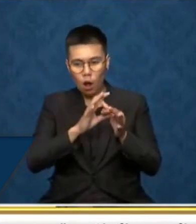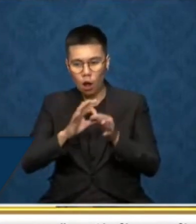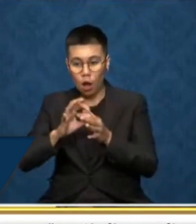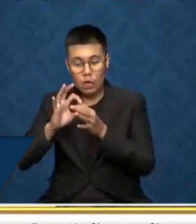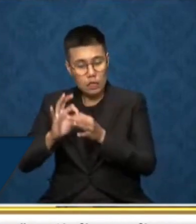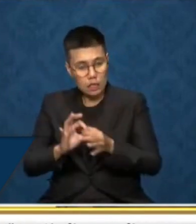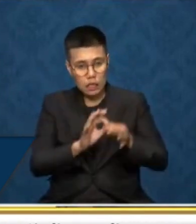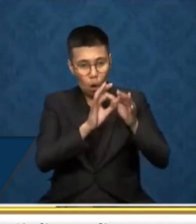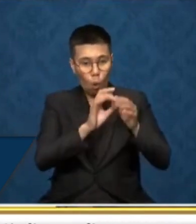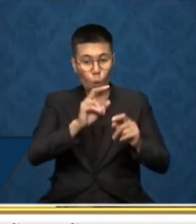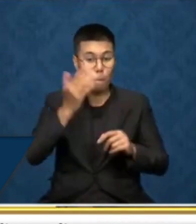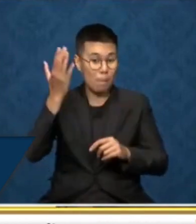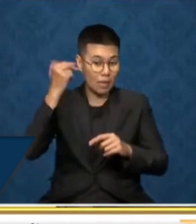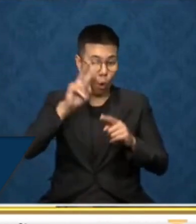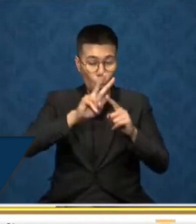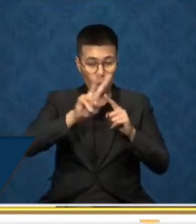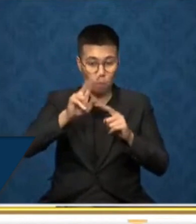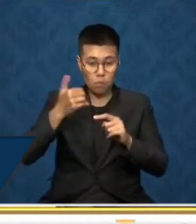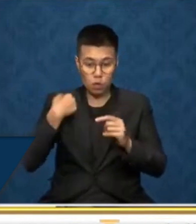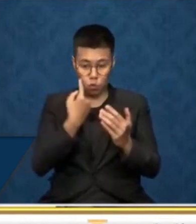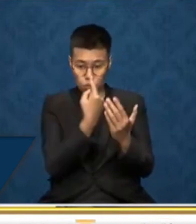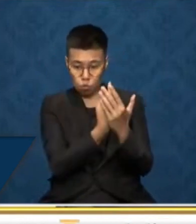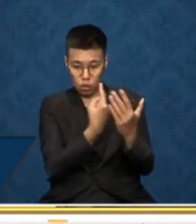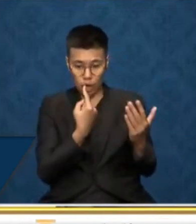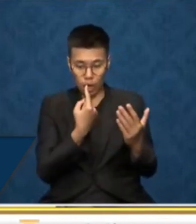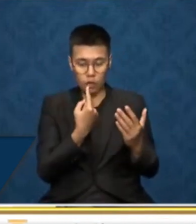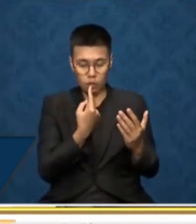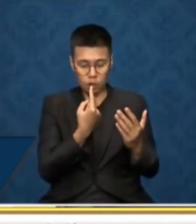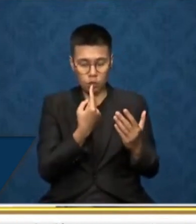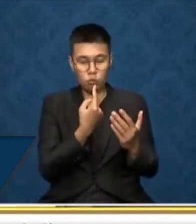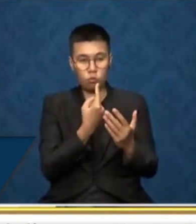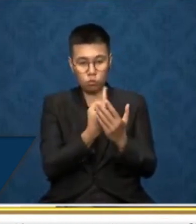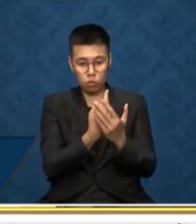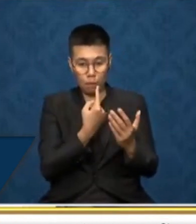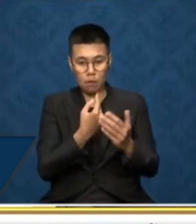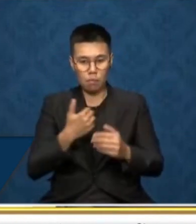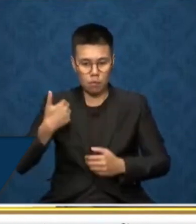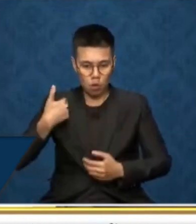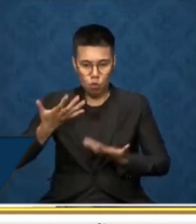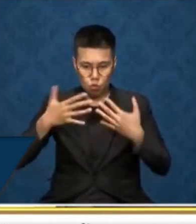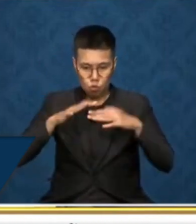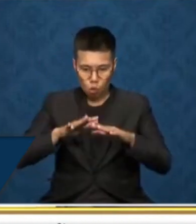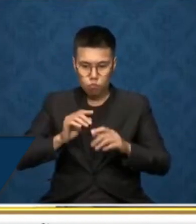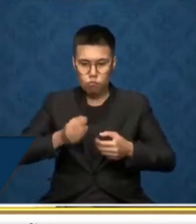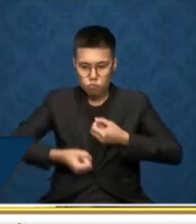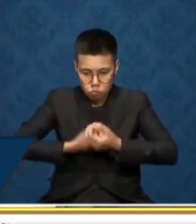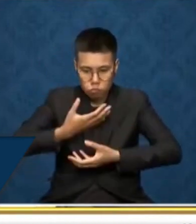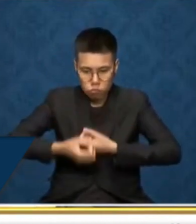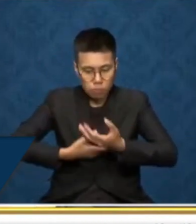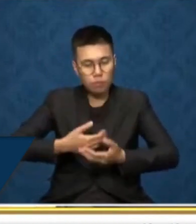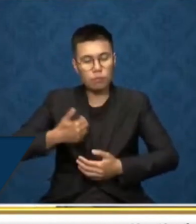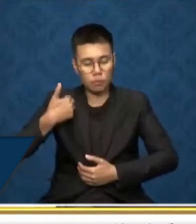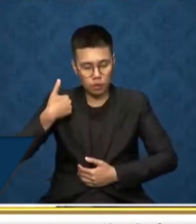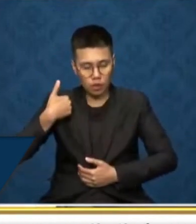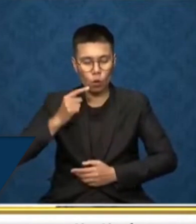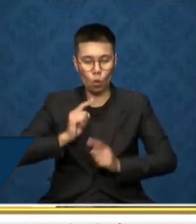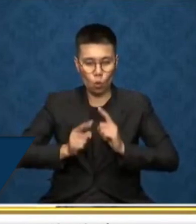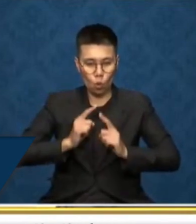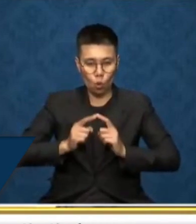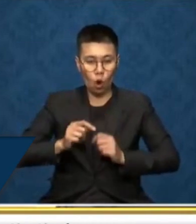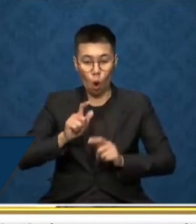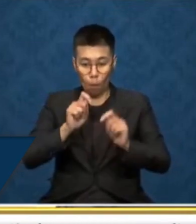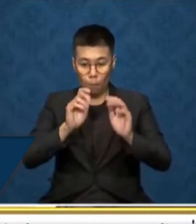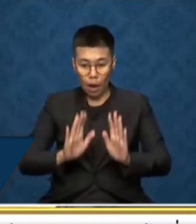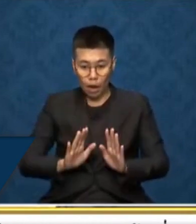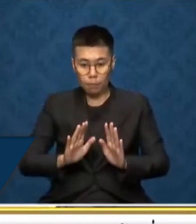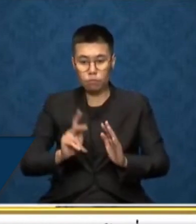นะครับว่าการที่ให้มีผู้แทนหรือตัวแทนของพี่น้องชาวประมงนั้นสามารถเข้ามามีส่วนร่วมก็จะทำให้การออกแบบกติก